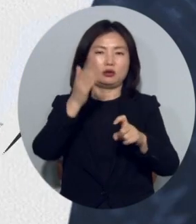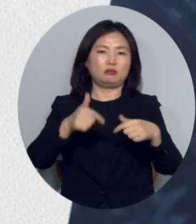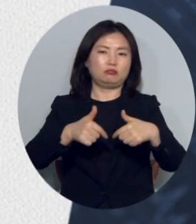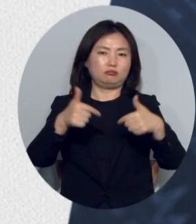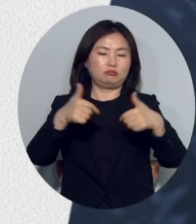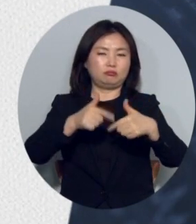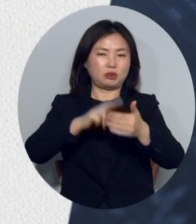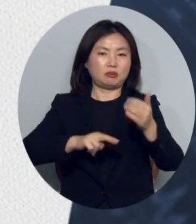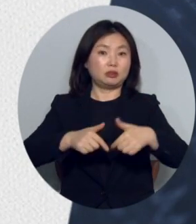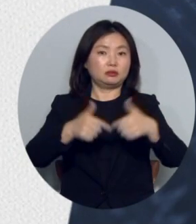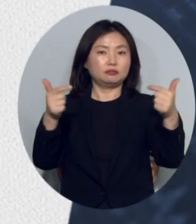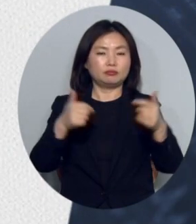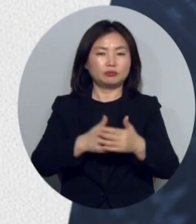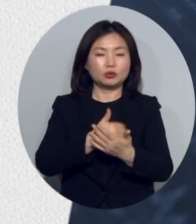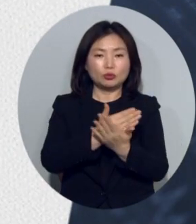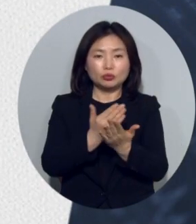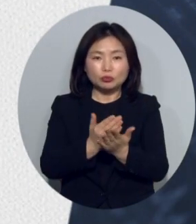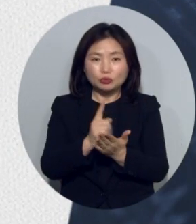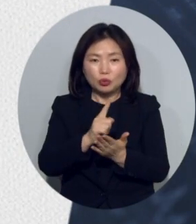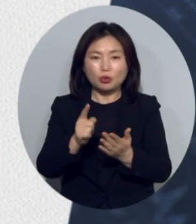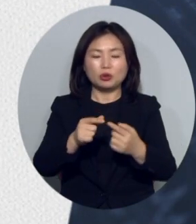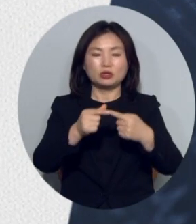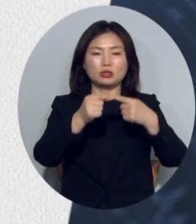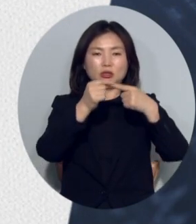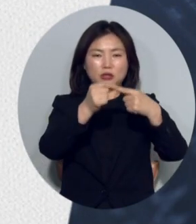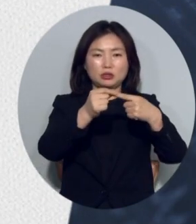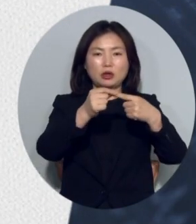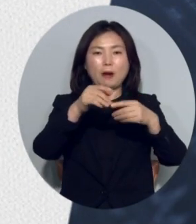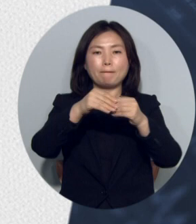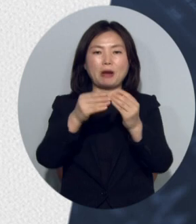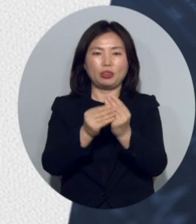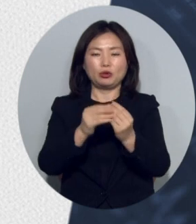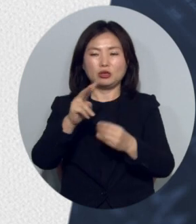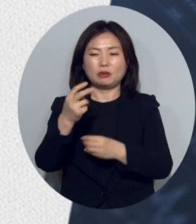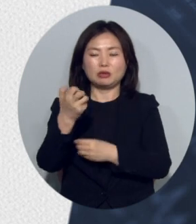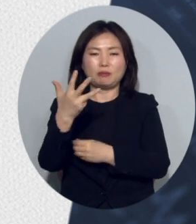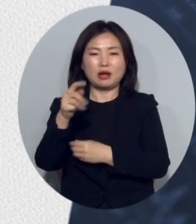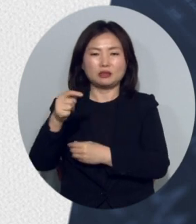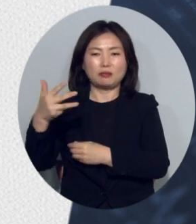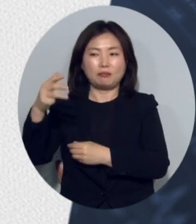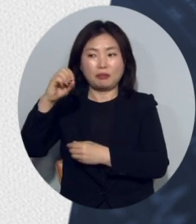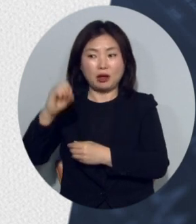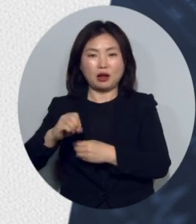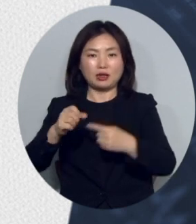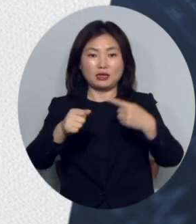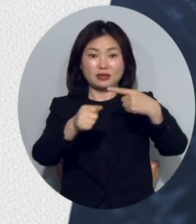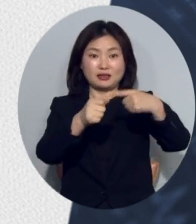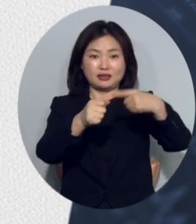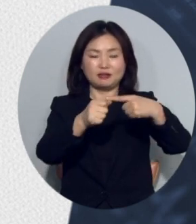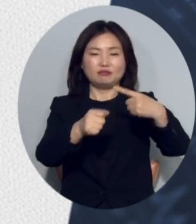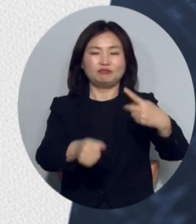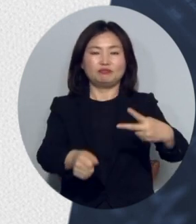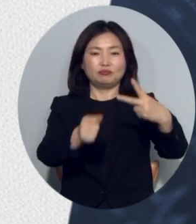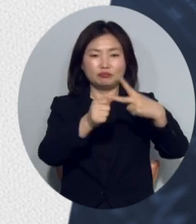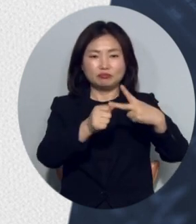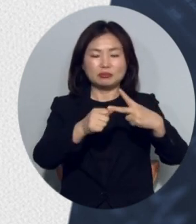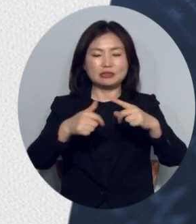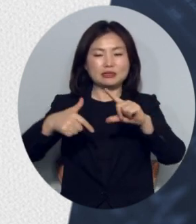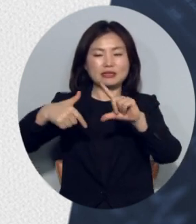기록했습니다. 품목별 수출 증가율은 만두가 228.8%로 가장 많이